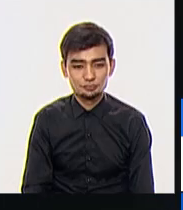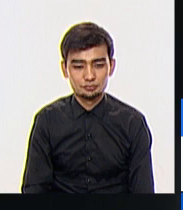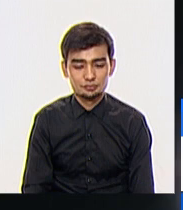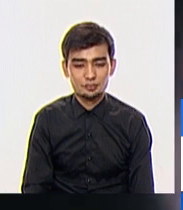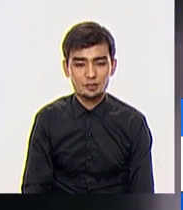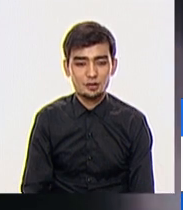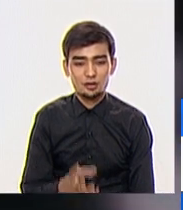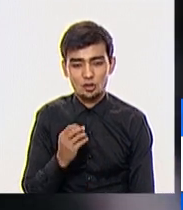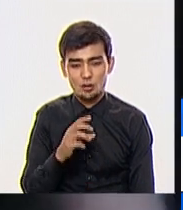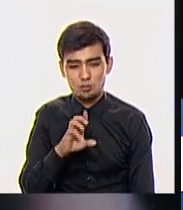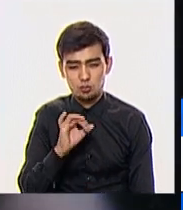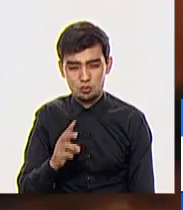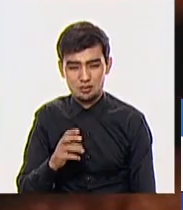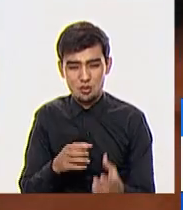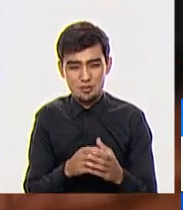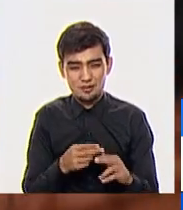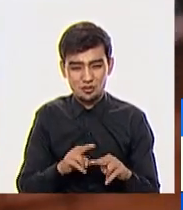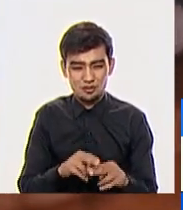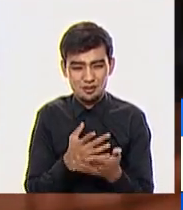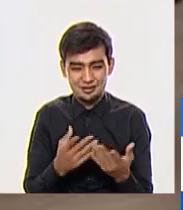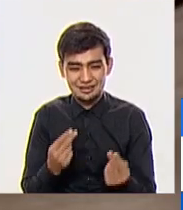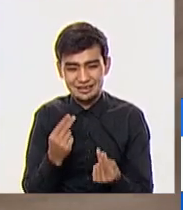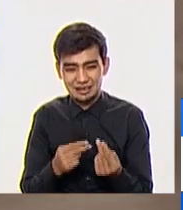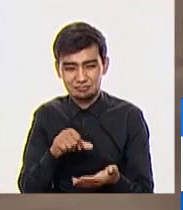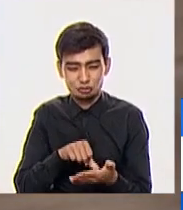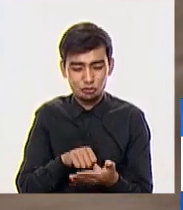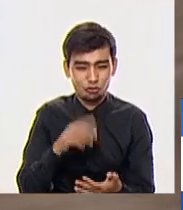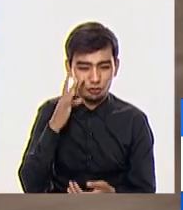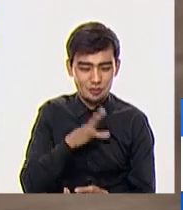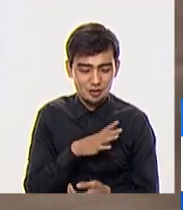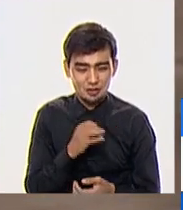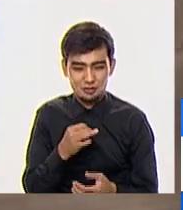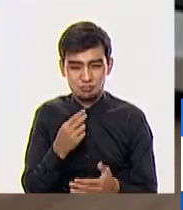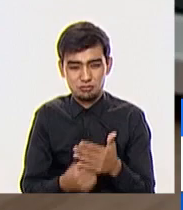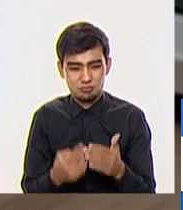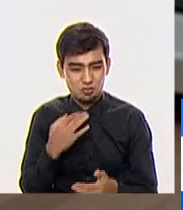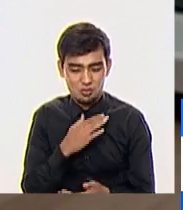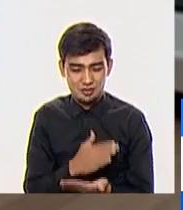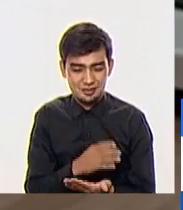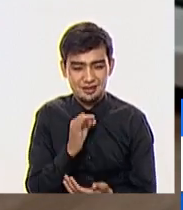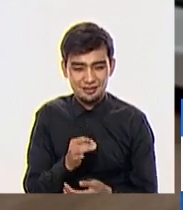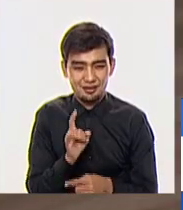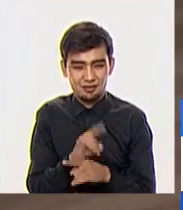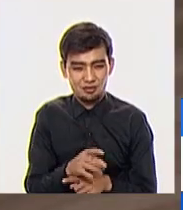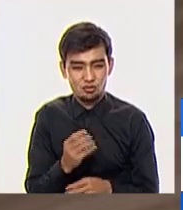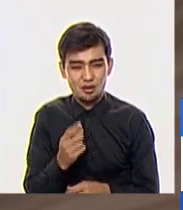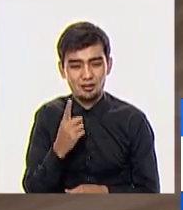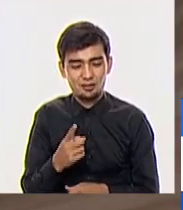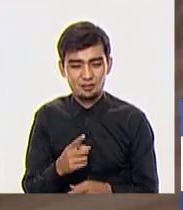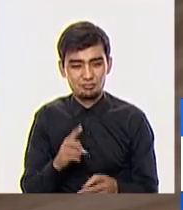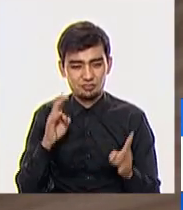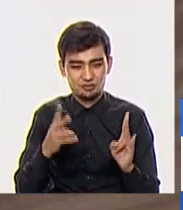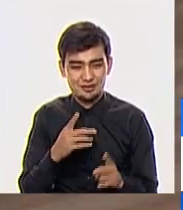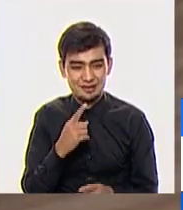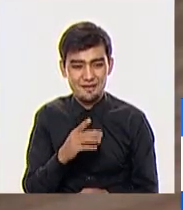Бұдан бөлек букмекерлік компаниялардың түрлі ұтыс ойындарына қатысамыз деп сан соғып қалатындар да көп. Алаяқтықтың тағы бір белең алып тұрған